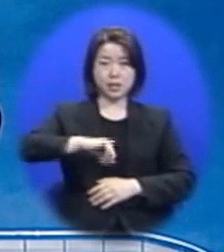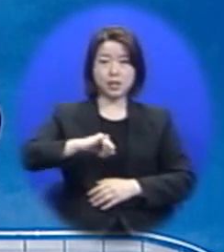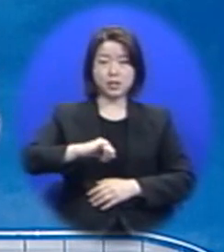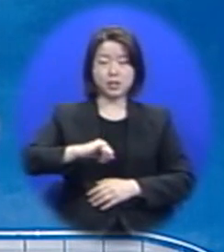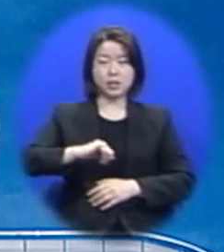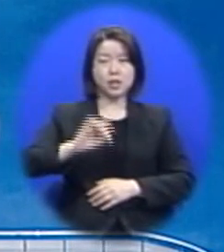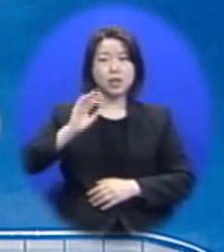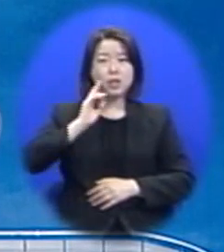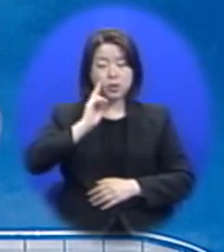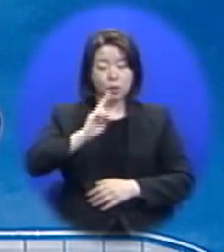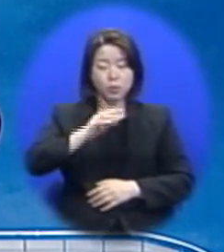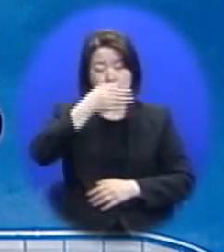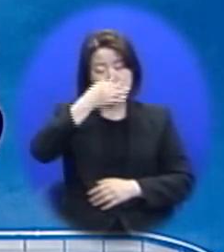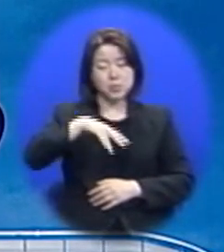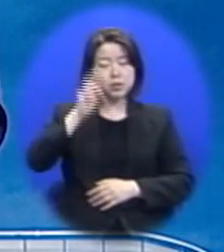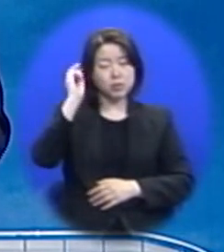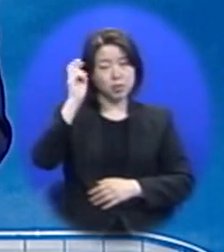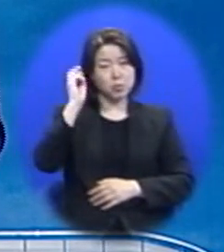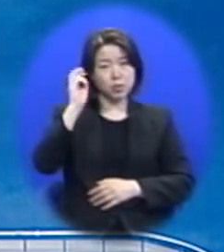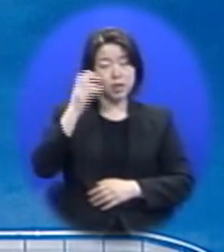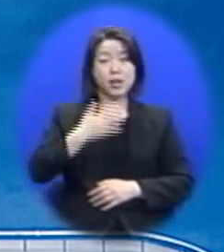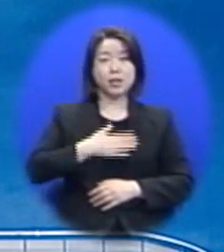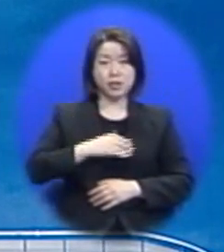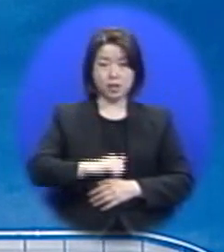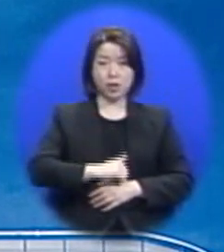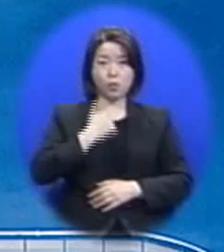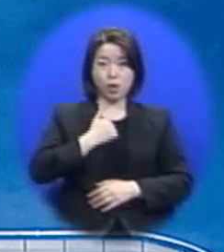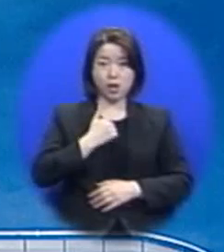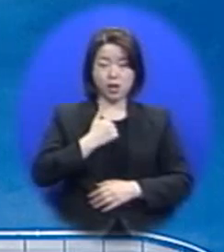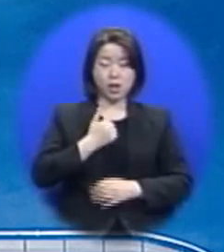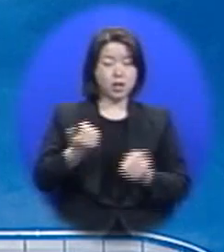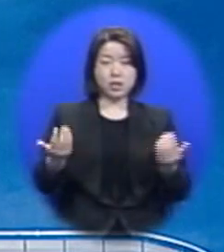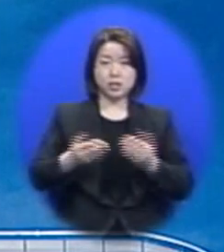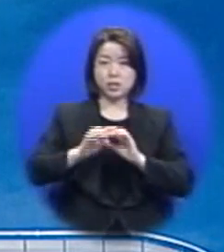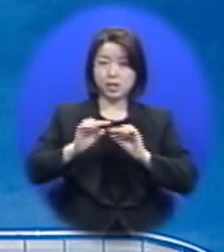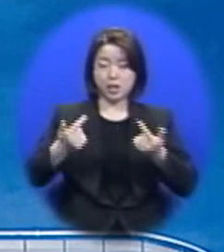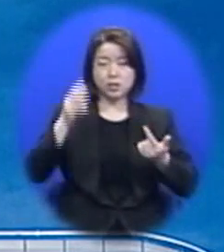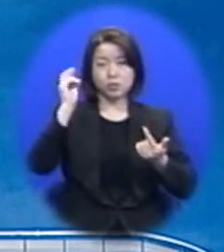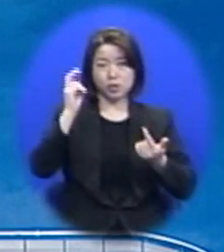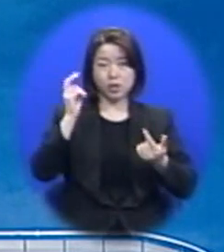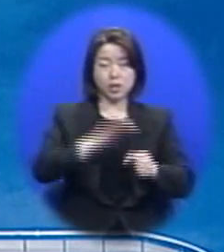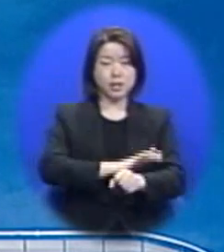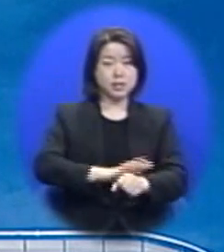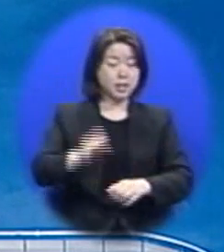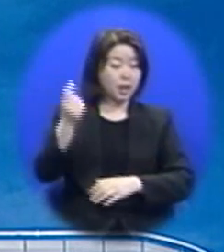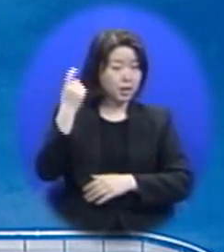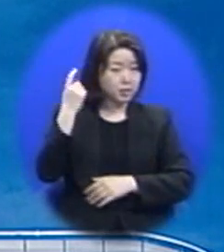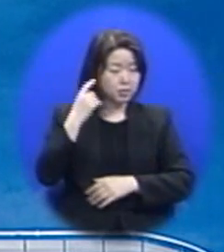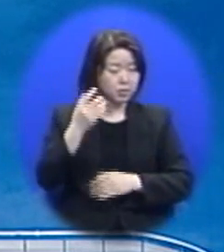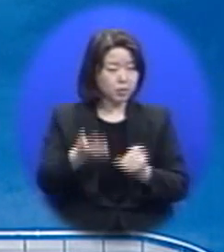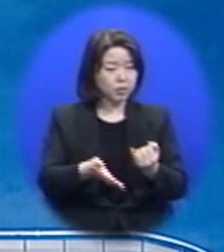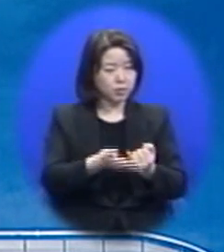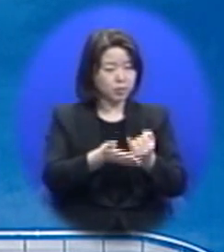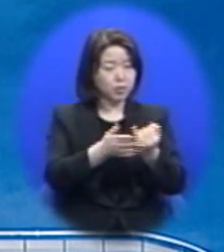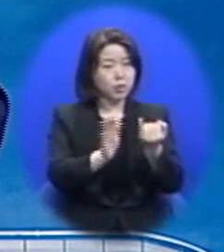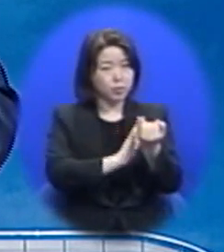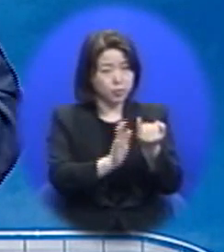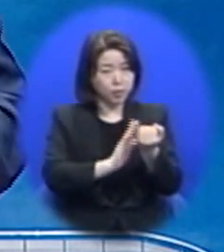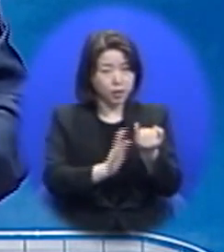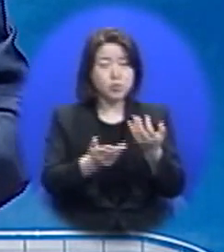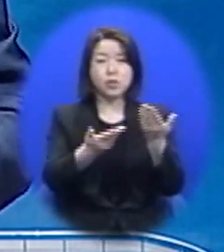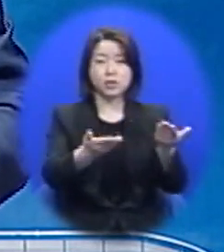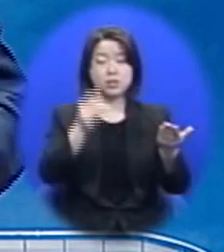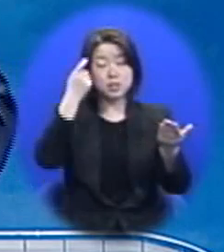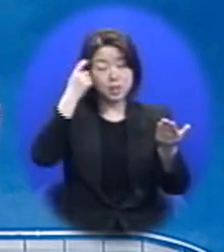너무 힘들었던 모양이구나. 내가 화를 낼 일이 아니지. 잘 들어서 달래줘야지. 그렇게